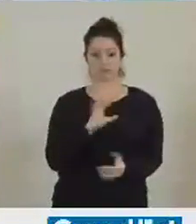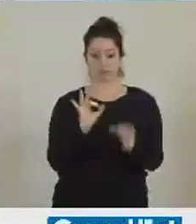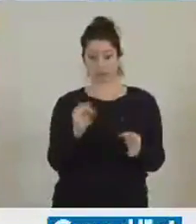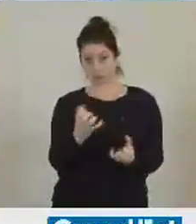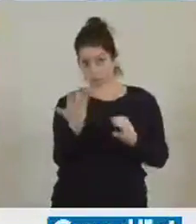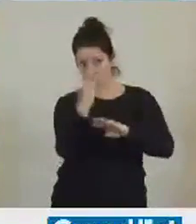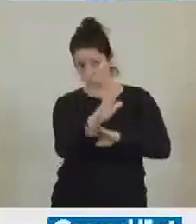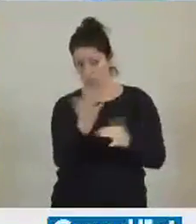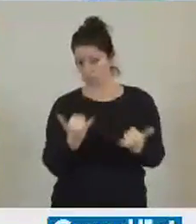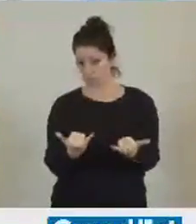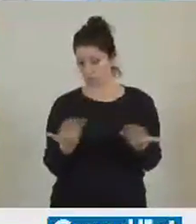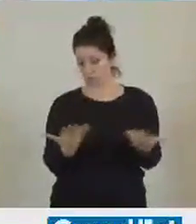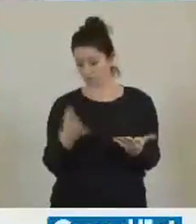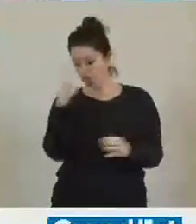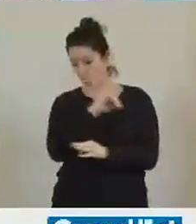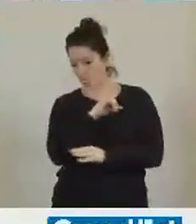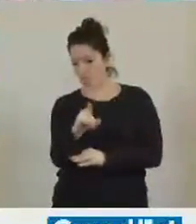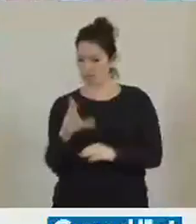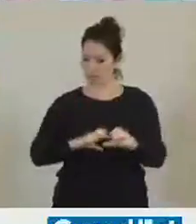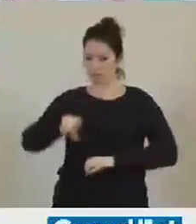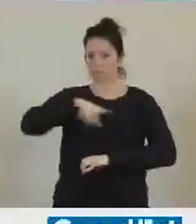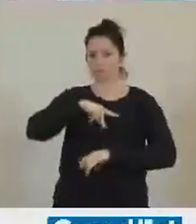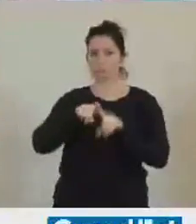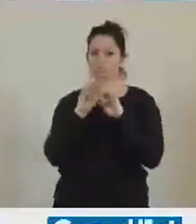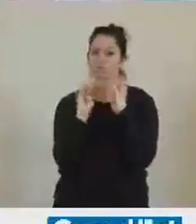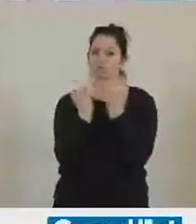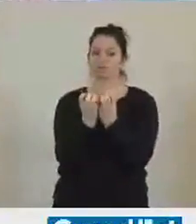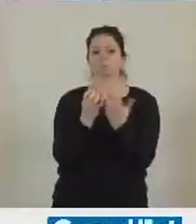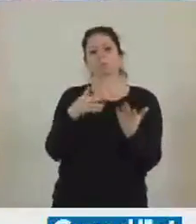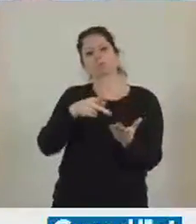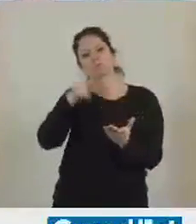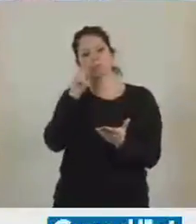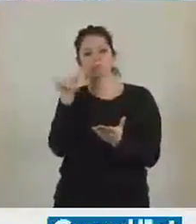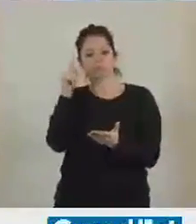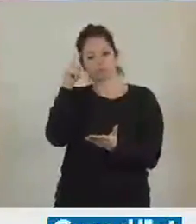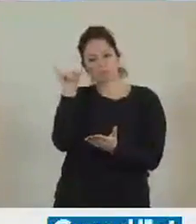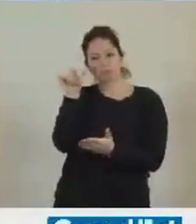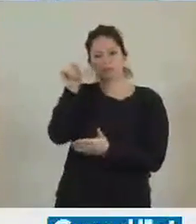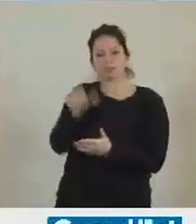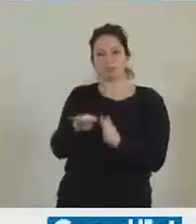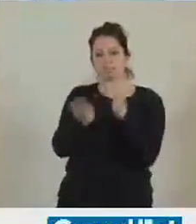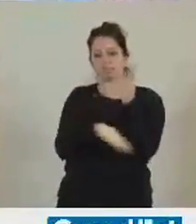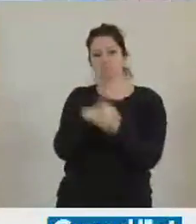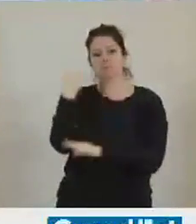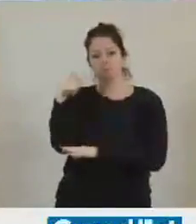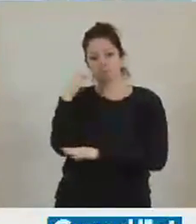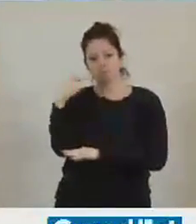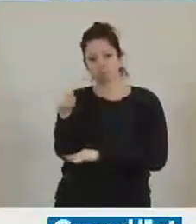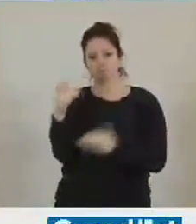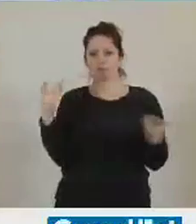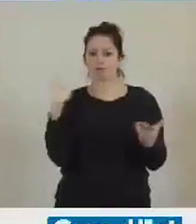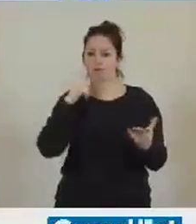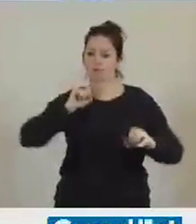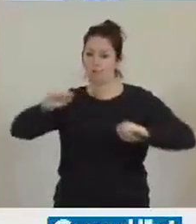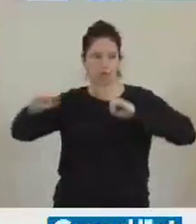sans oublier d'y associer mes collègues de la Commission et je pense plus particulièrement à mes vice-présidents au four et au